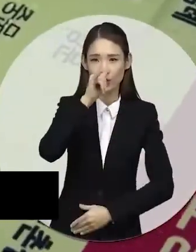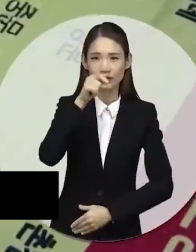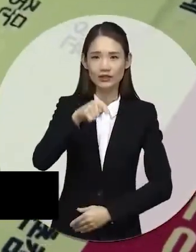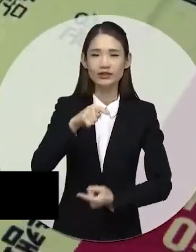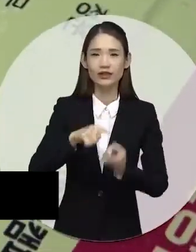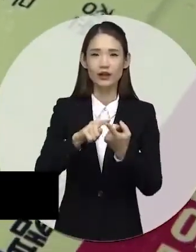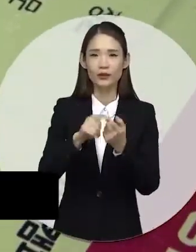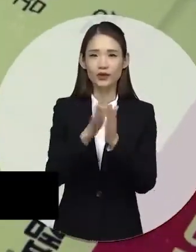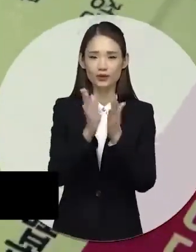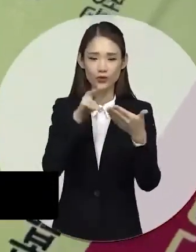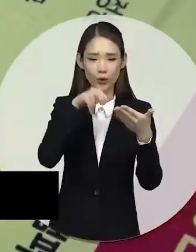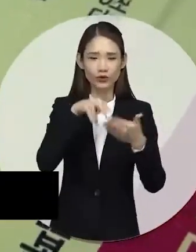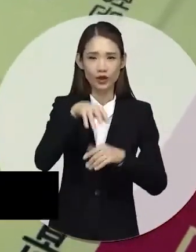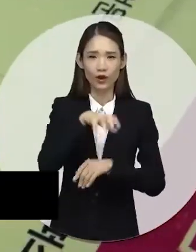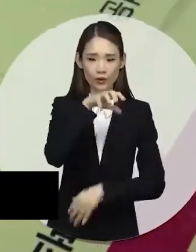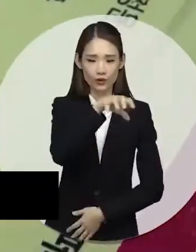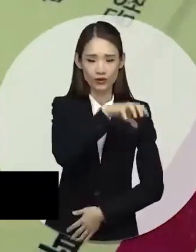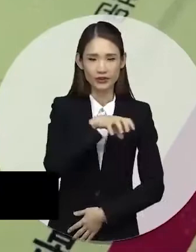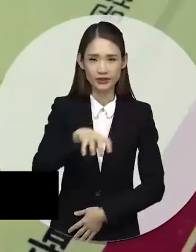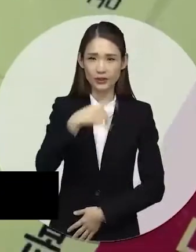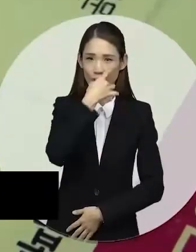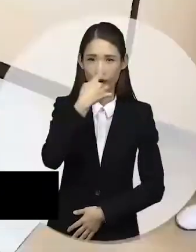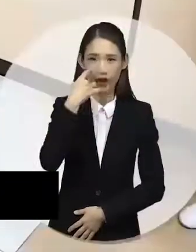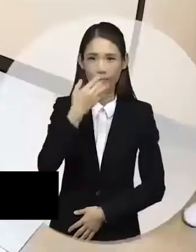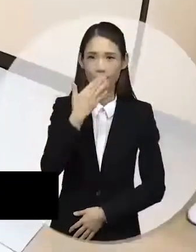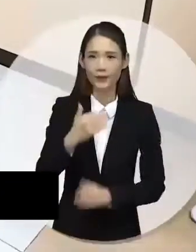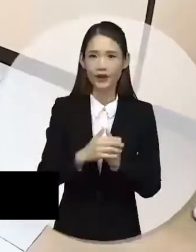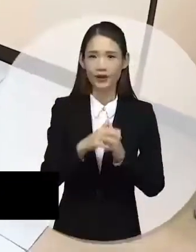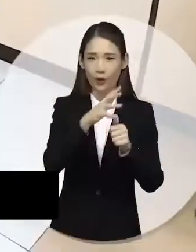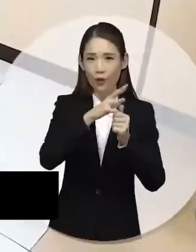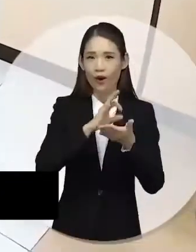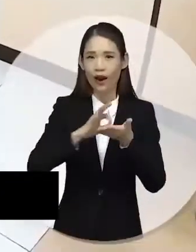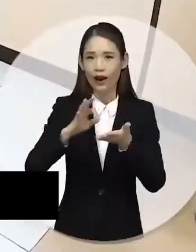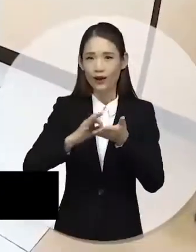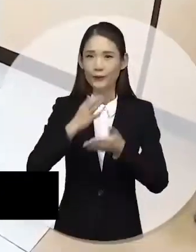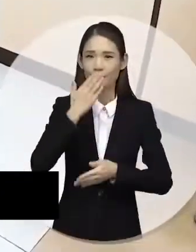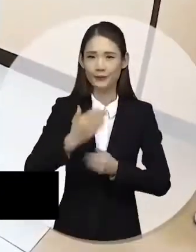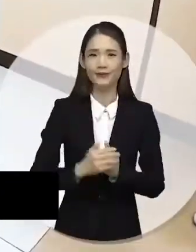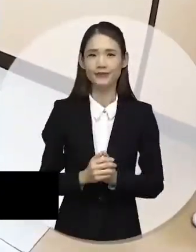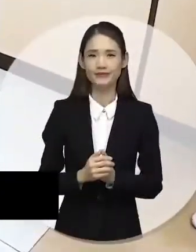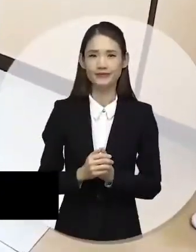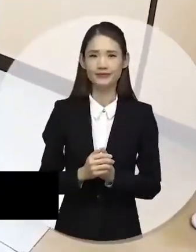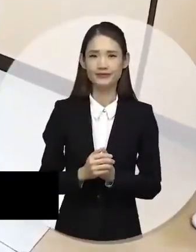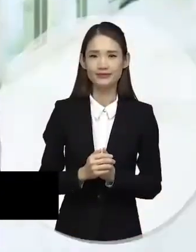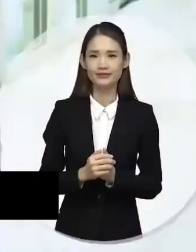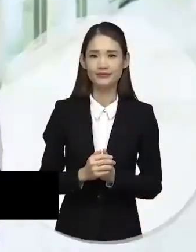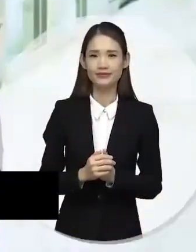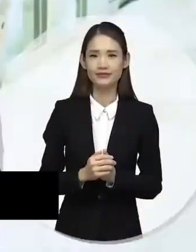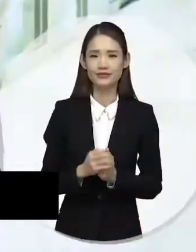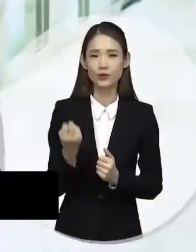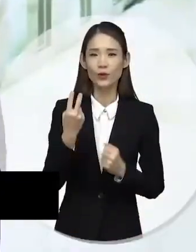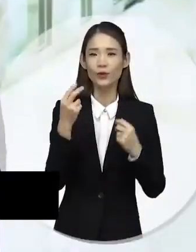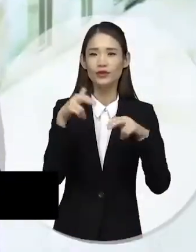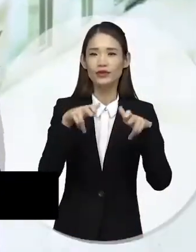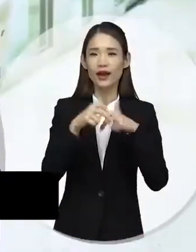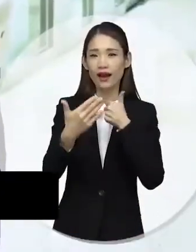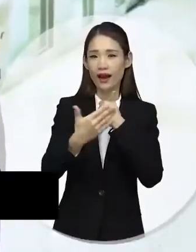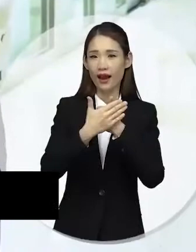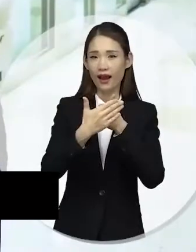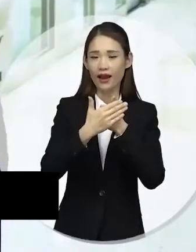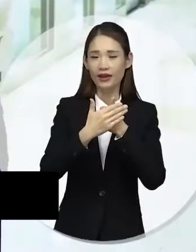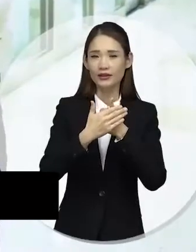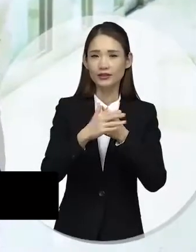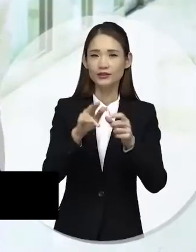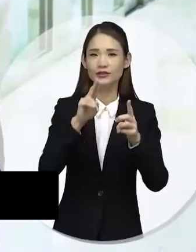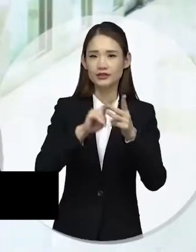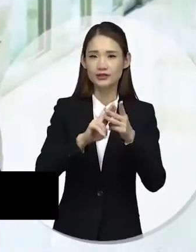네. 도서관이라든지 이런 위치 확인하시고 네. 좀 활용하실 수 있으실 것 같아요. 그리고 와. 또 장애 학생들에